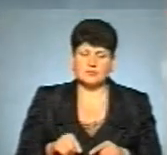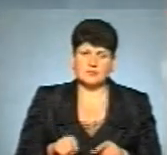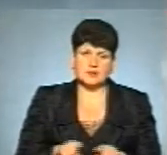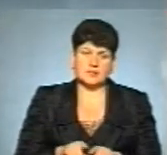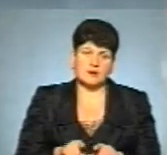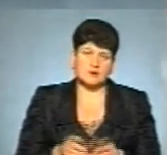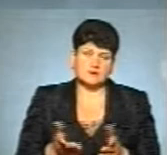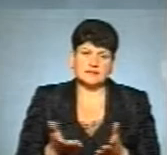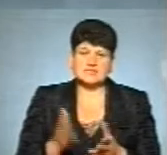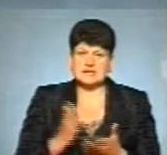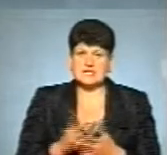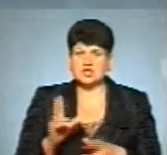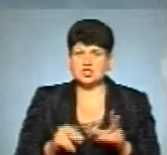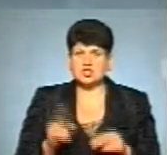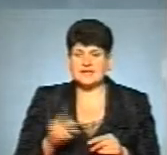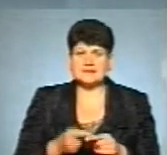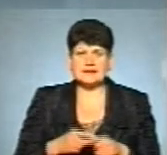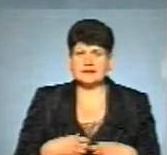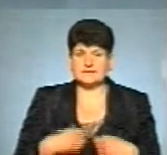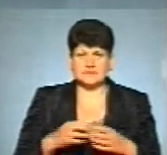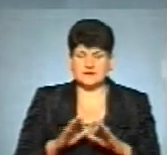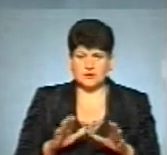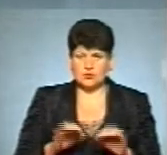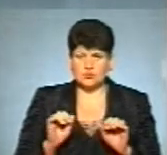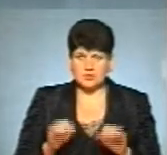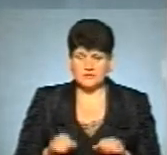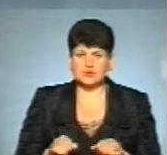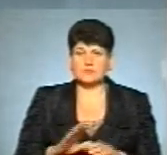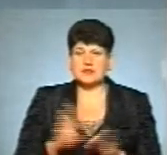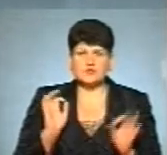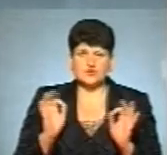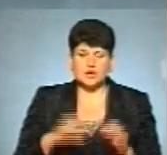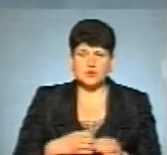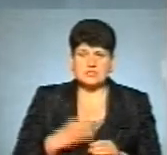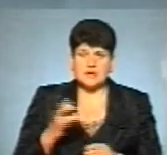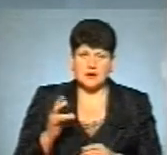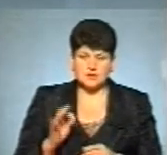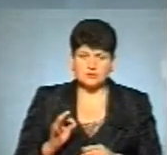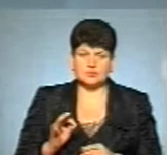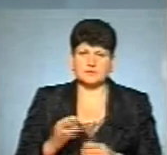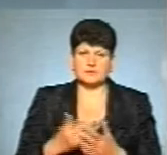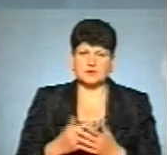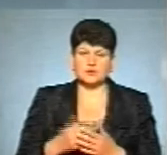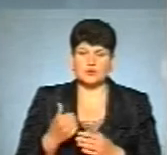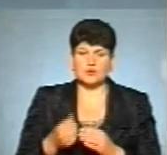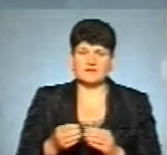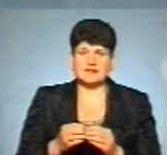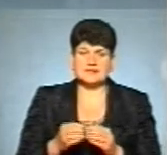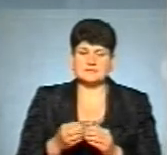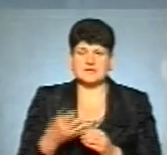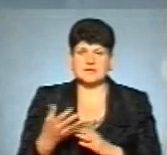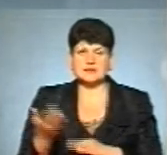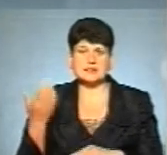десь є шанс, це не критично, насправді, можливо, щоб не звучало страшно, в впасти умовно років на 10-15 назад, коли